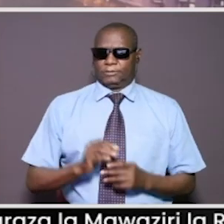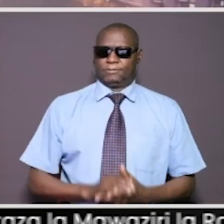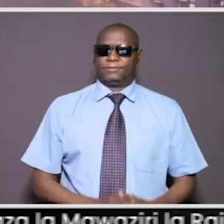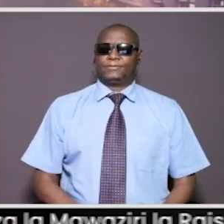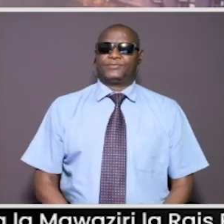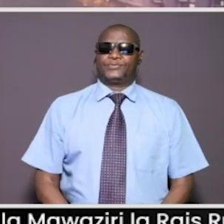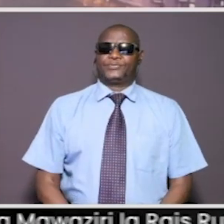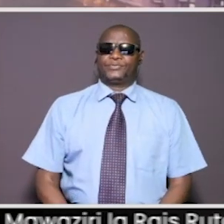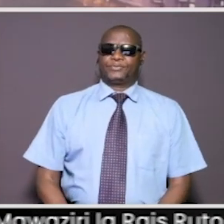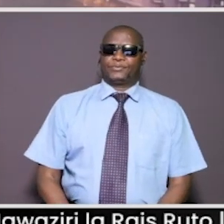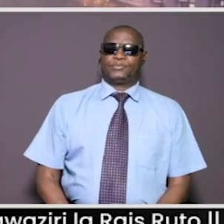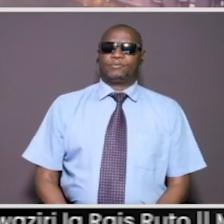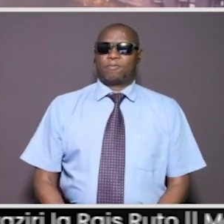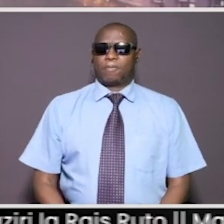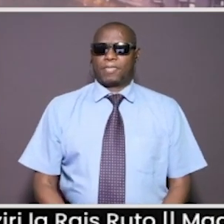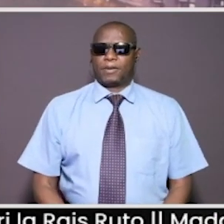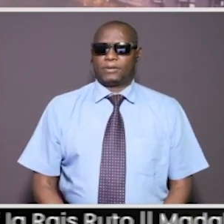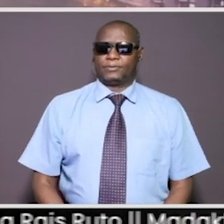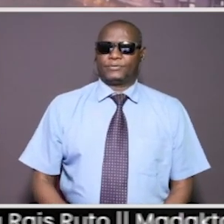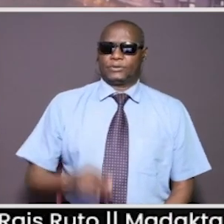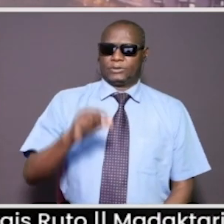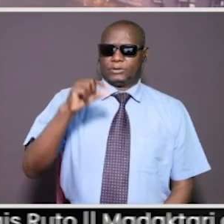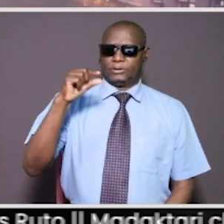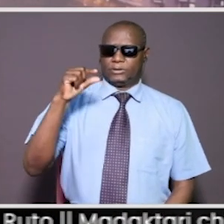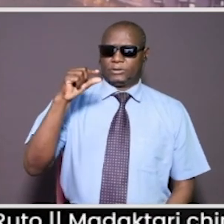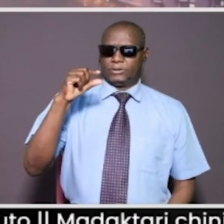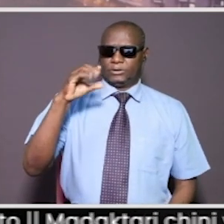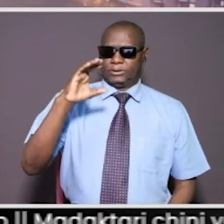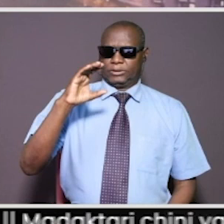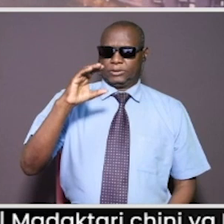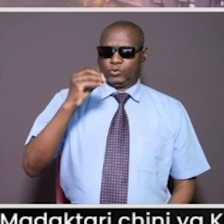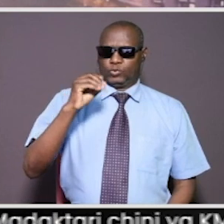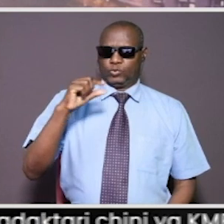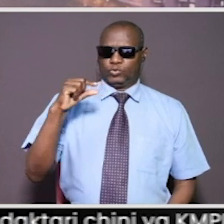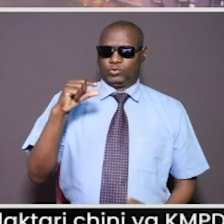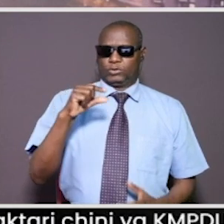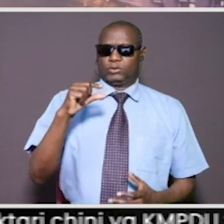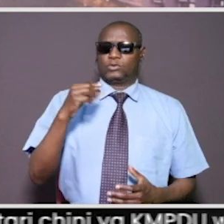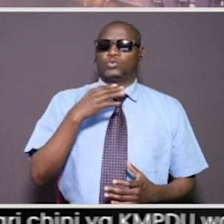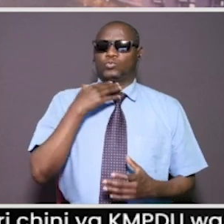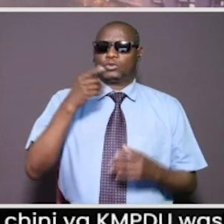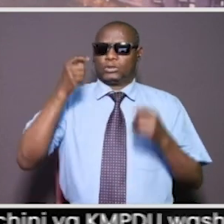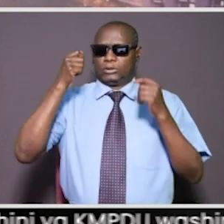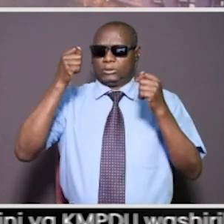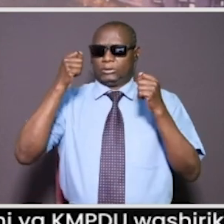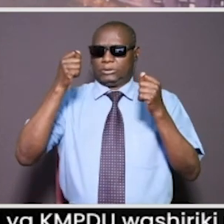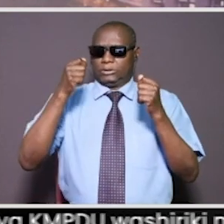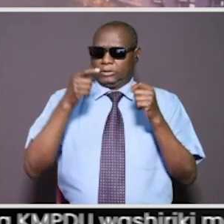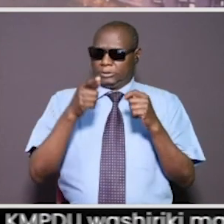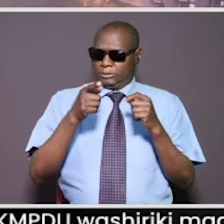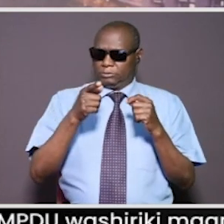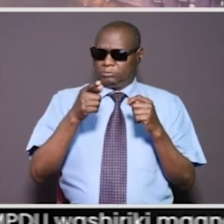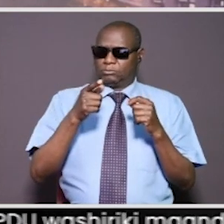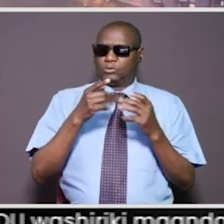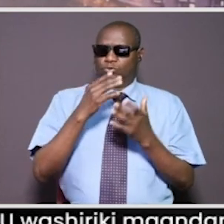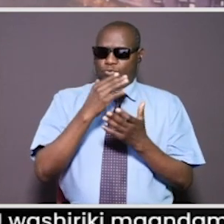Baraza la magavana COG limetaka muungano wa madaktari nchini KMPDU kusitisha mgomo wa madaktari unaopangwa